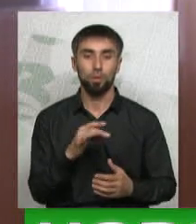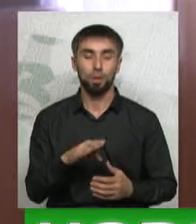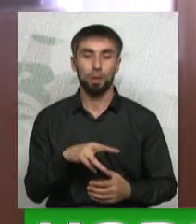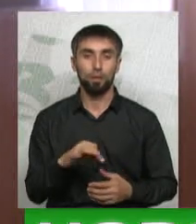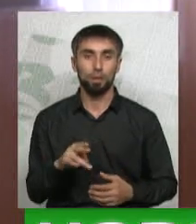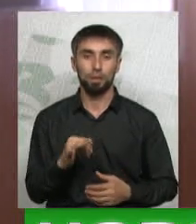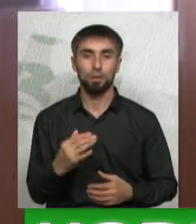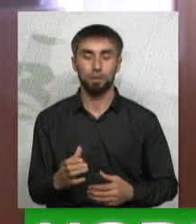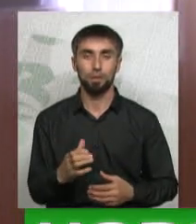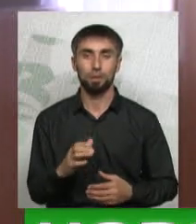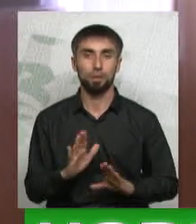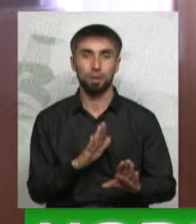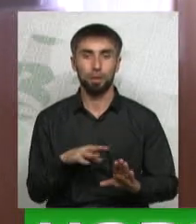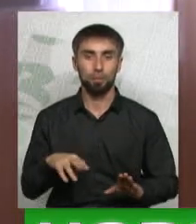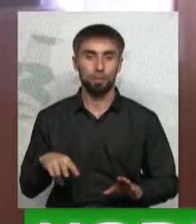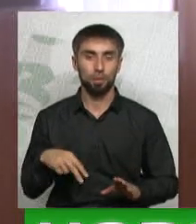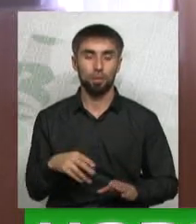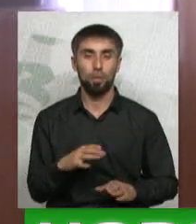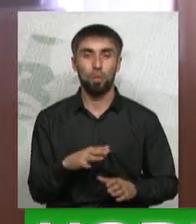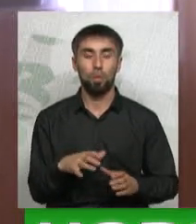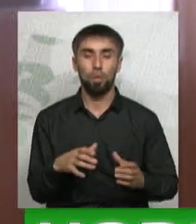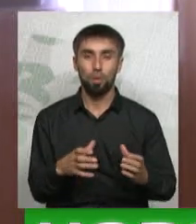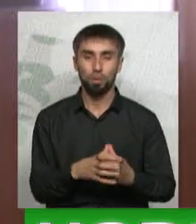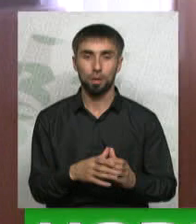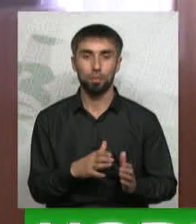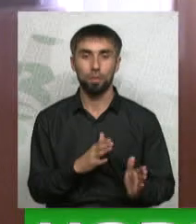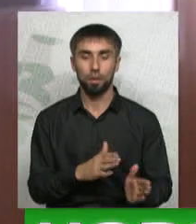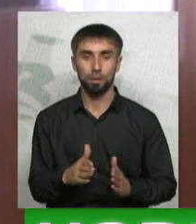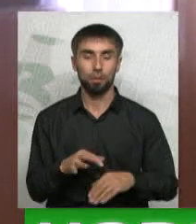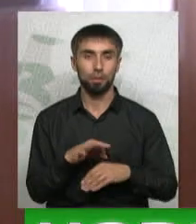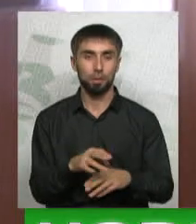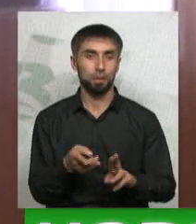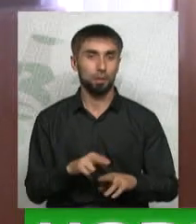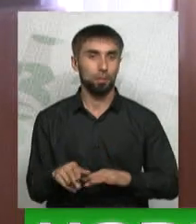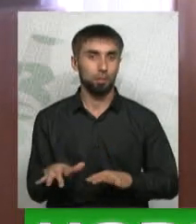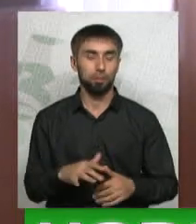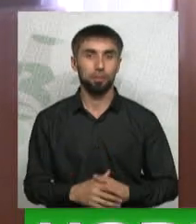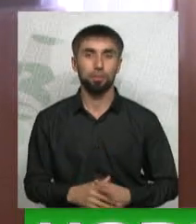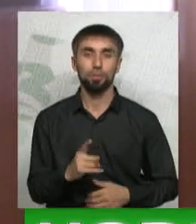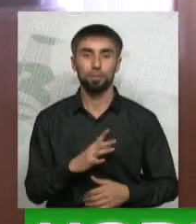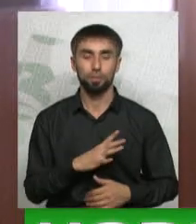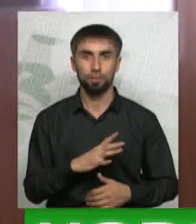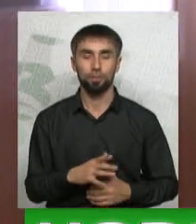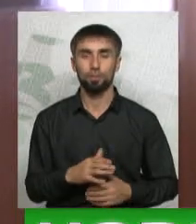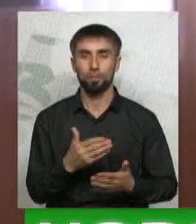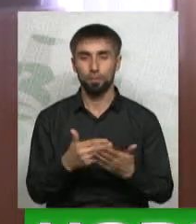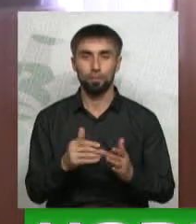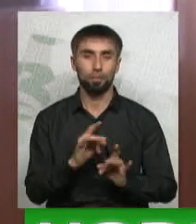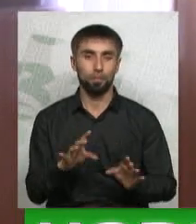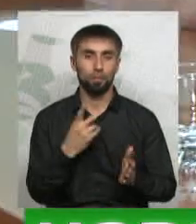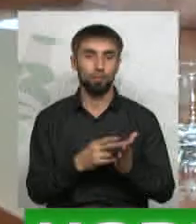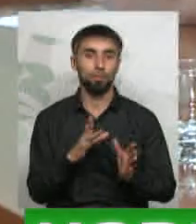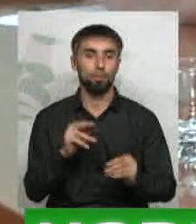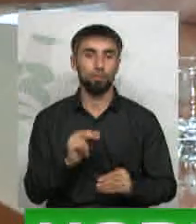с замначальником полиции по охране общественного порядка связи населения проводим это мероприятие для того, чтобы разъяснить и показать все